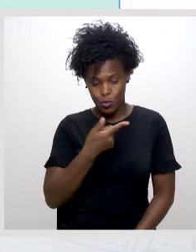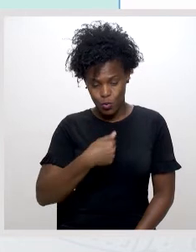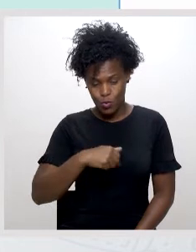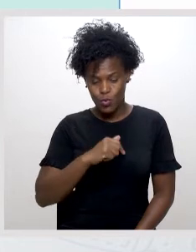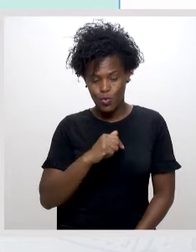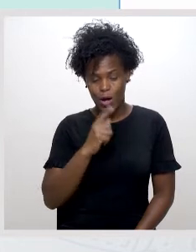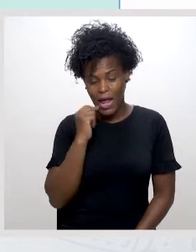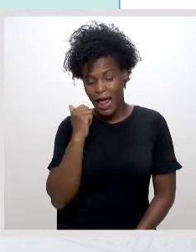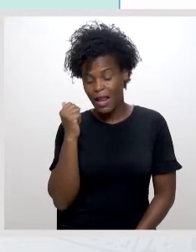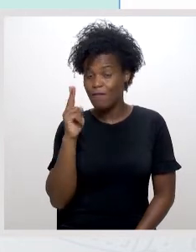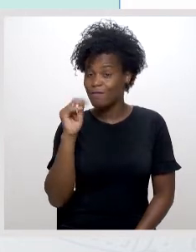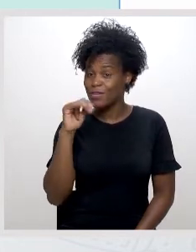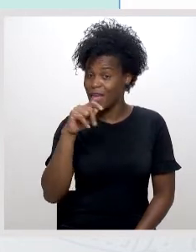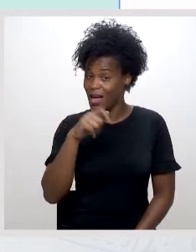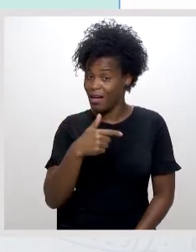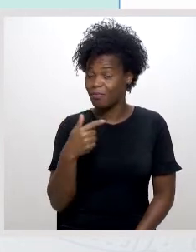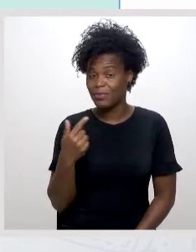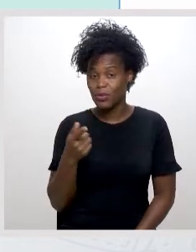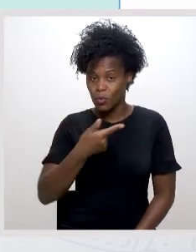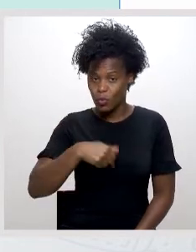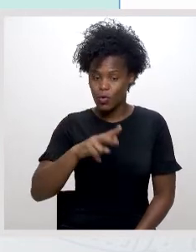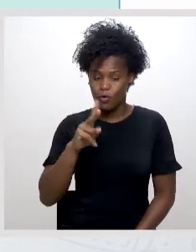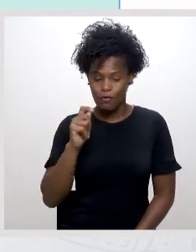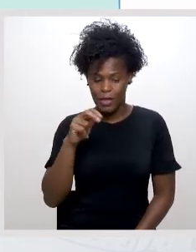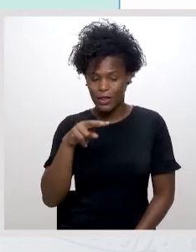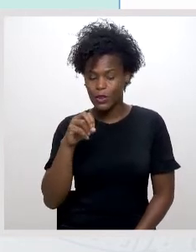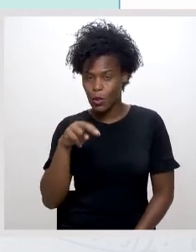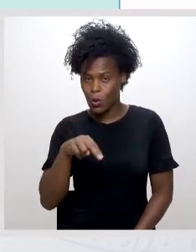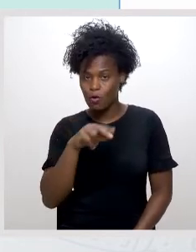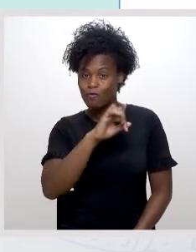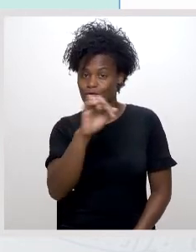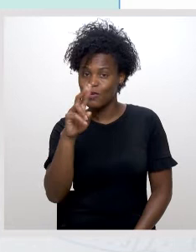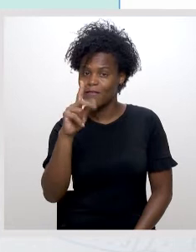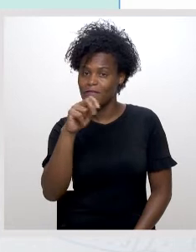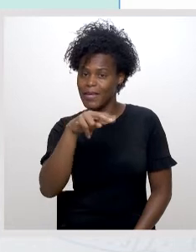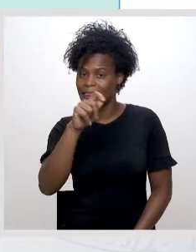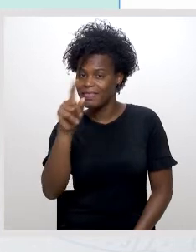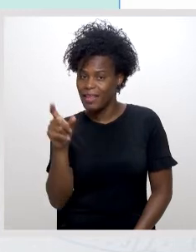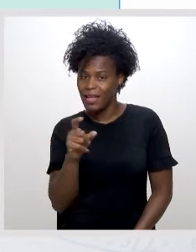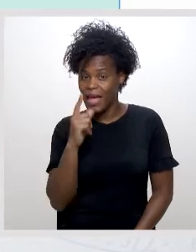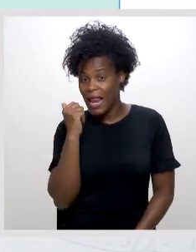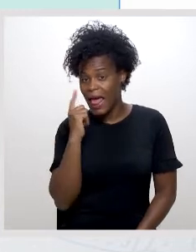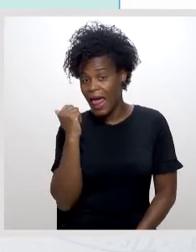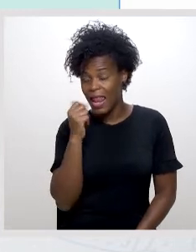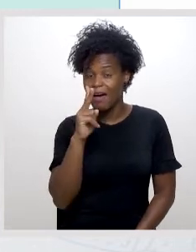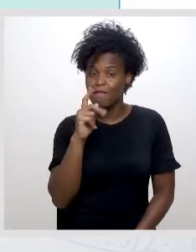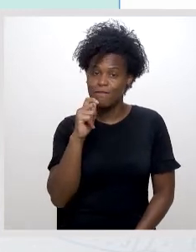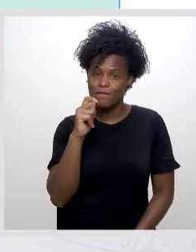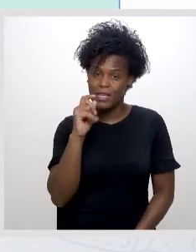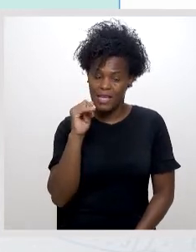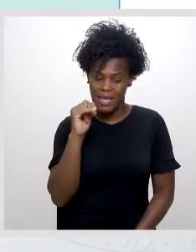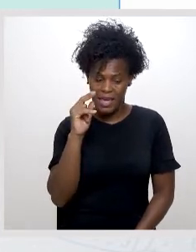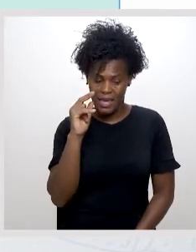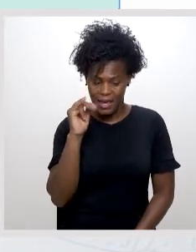venons, vous venez, il ou elle viennent. Le verbe être, je suis, tu